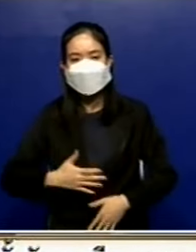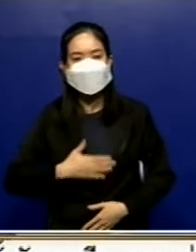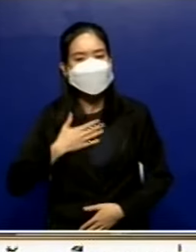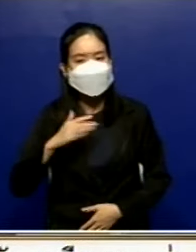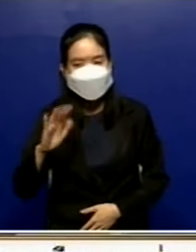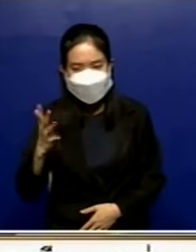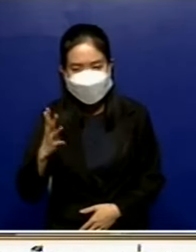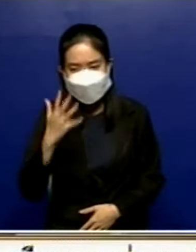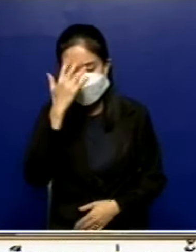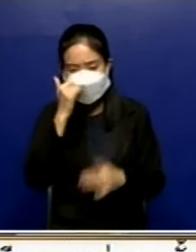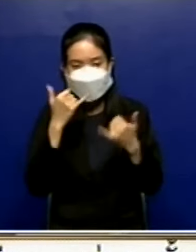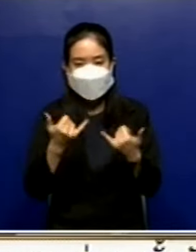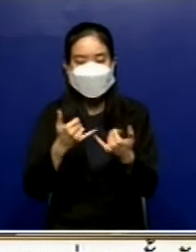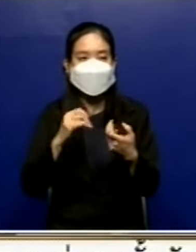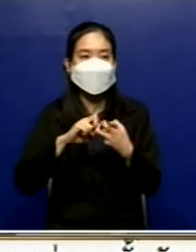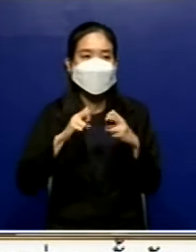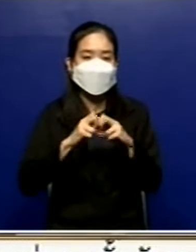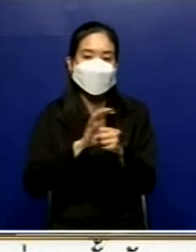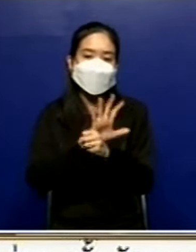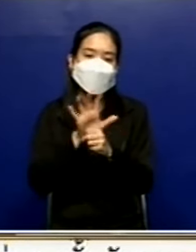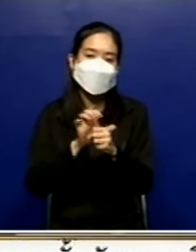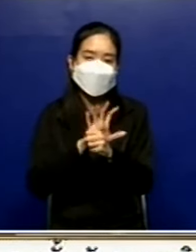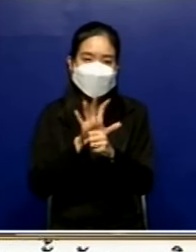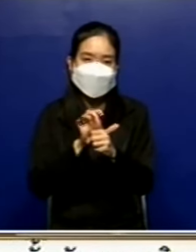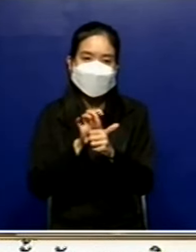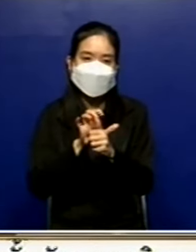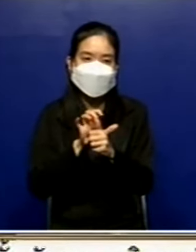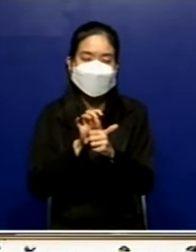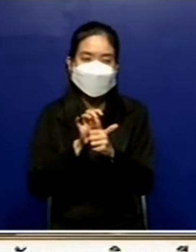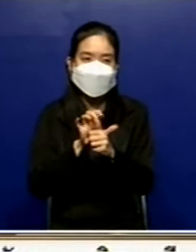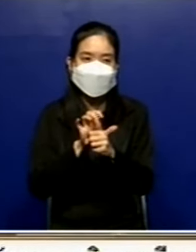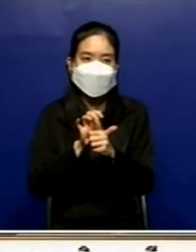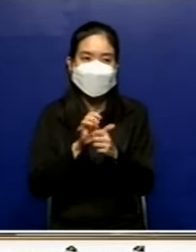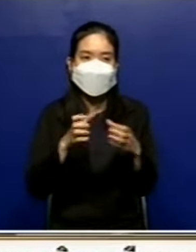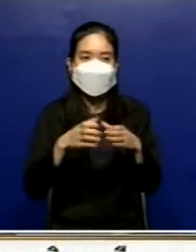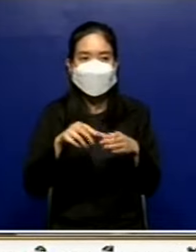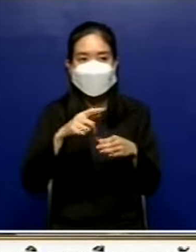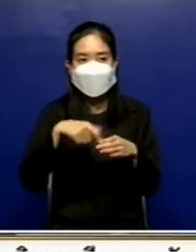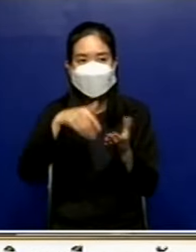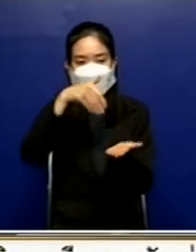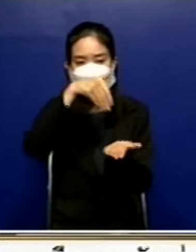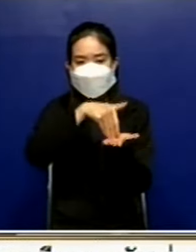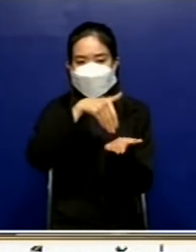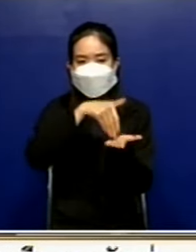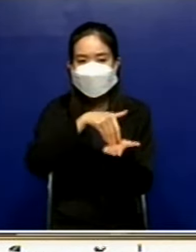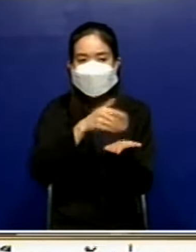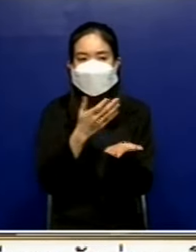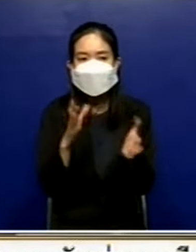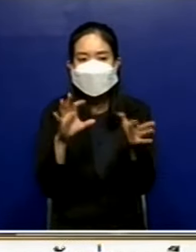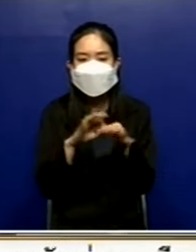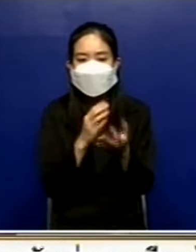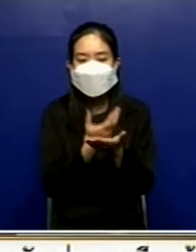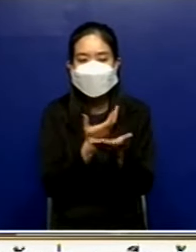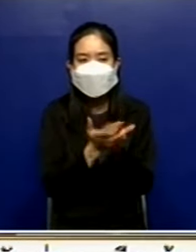aluminidididididididididididididididid